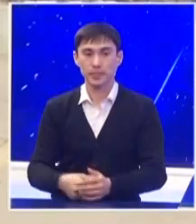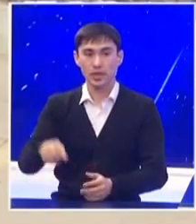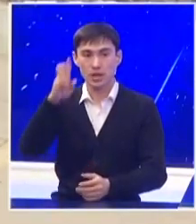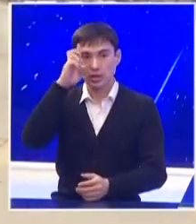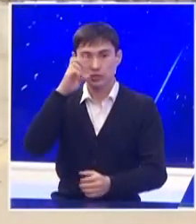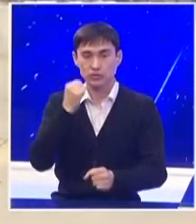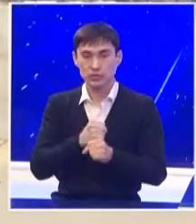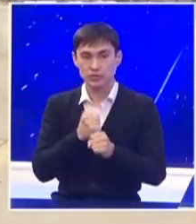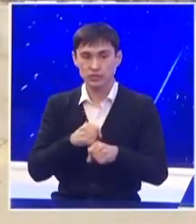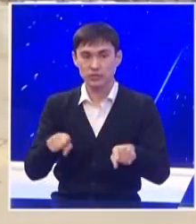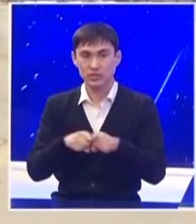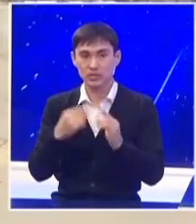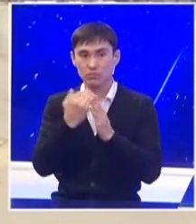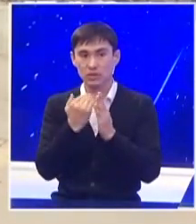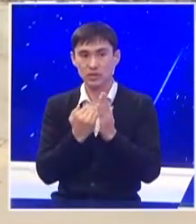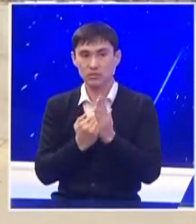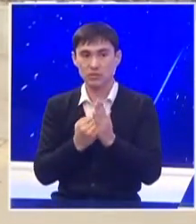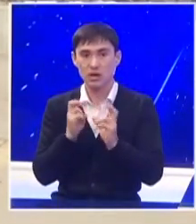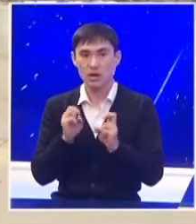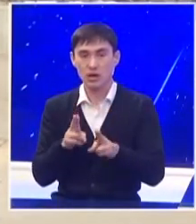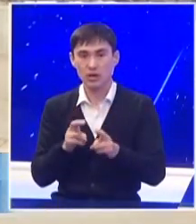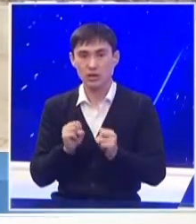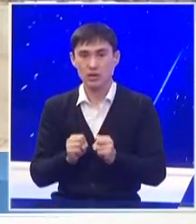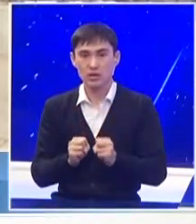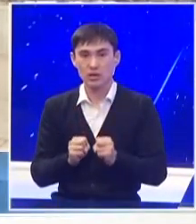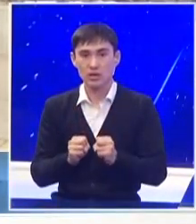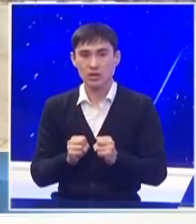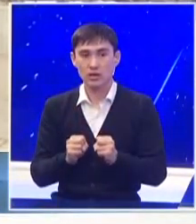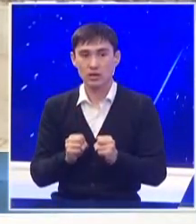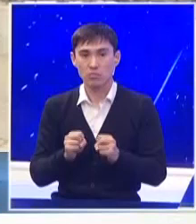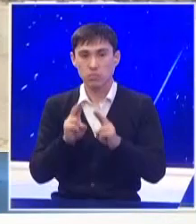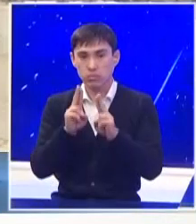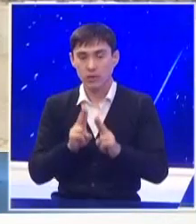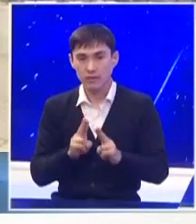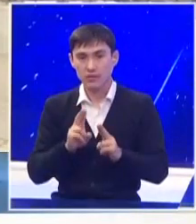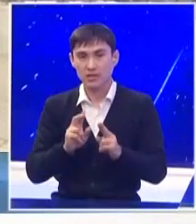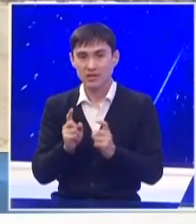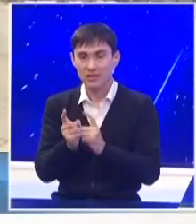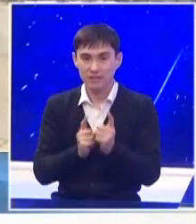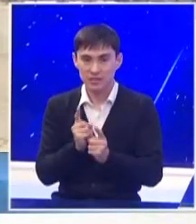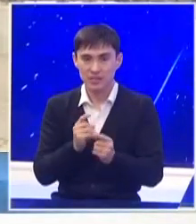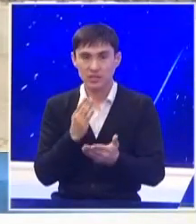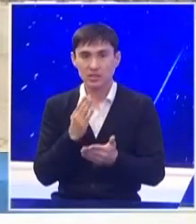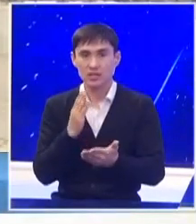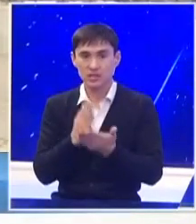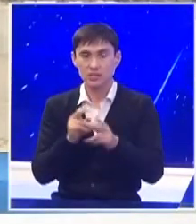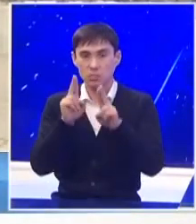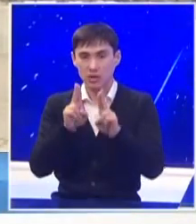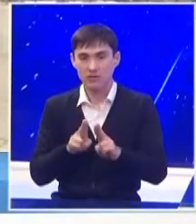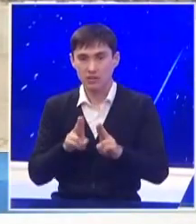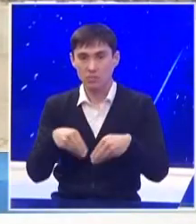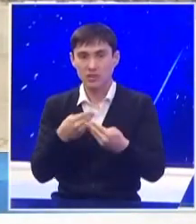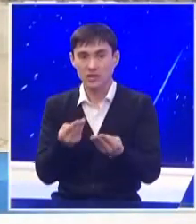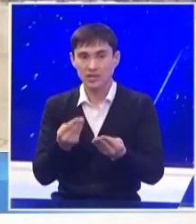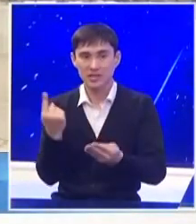государство разработало такие программы, как правила реновации, потом есть правила придания,